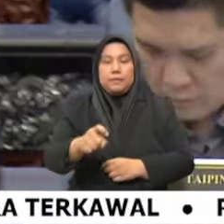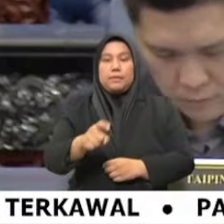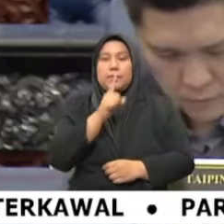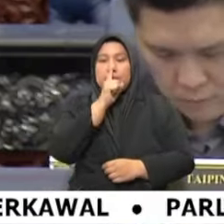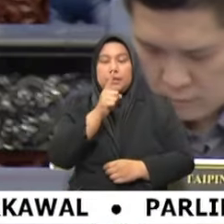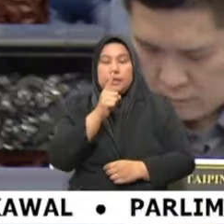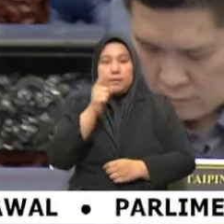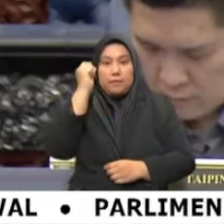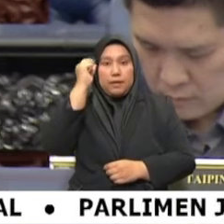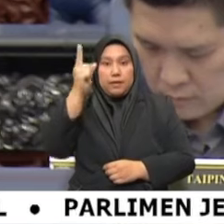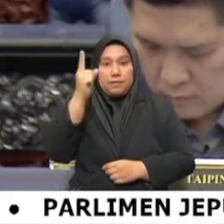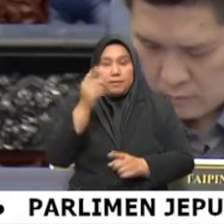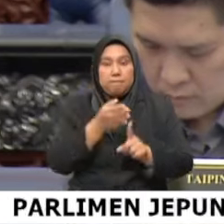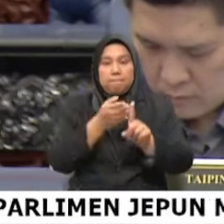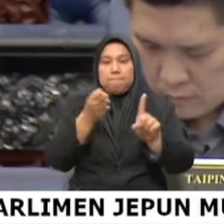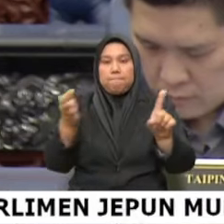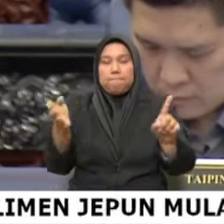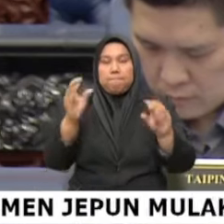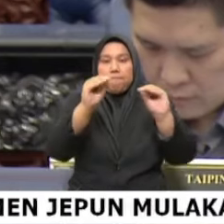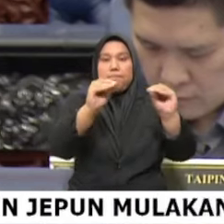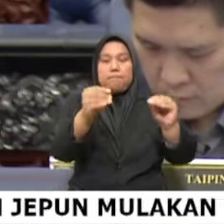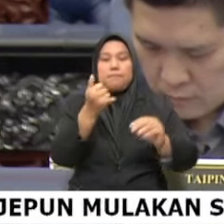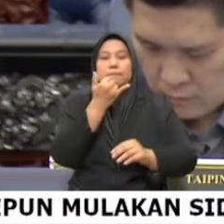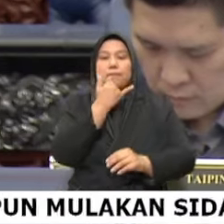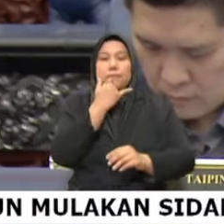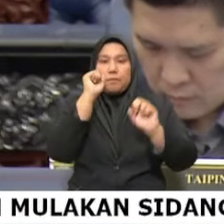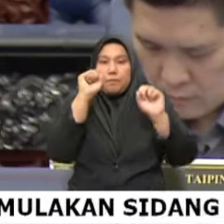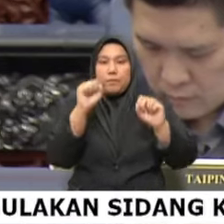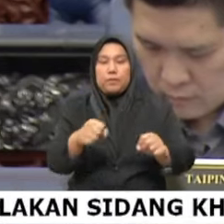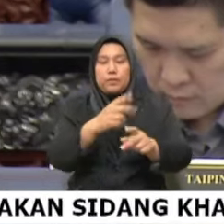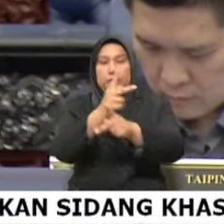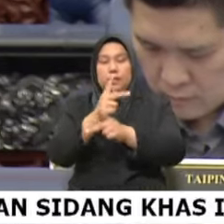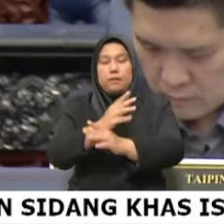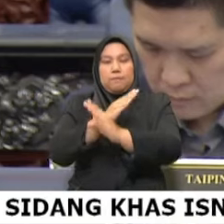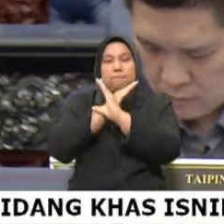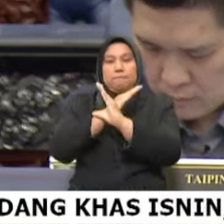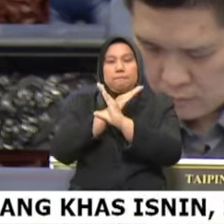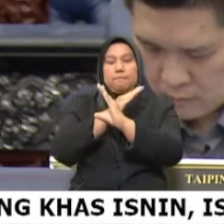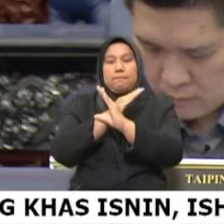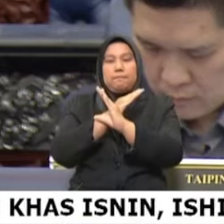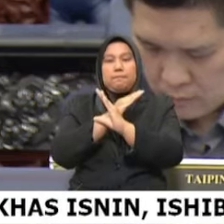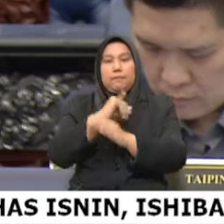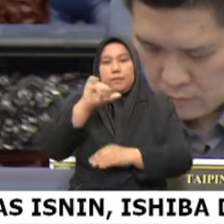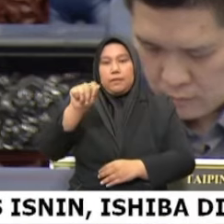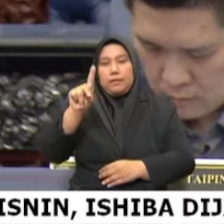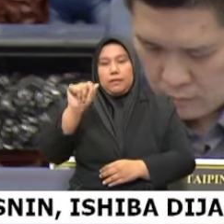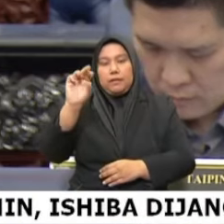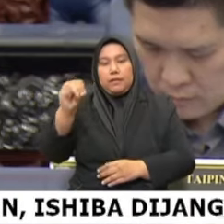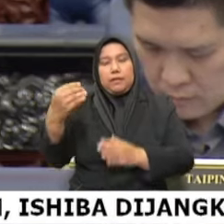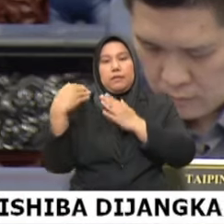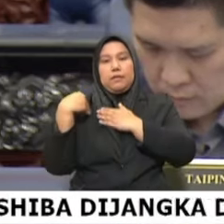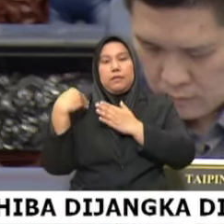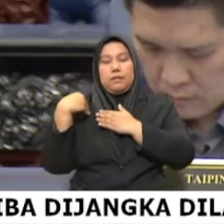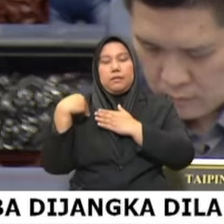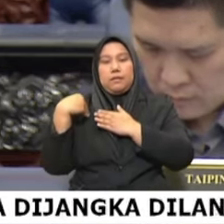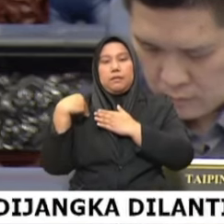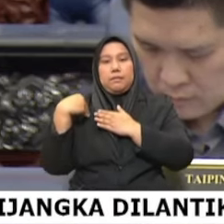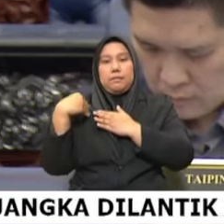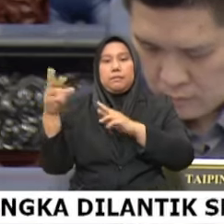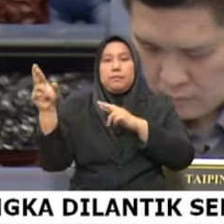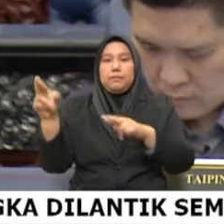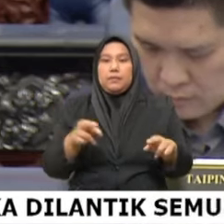fahaman menyimpang atau ajaran salah dapat dibendung secara tuntas. JAKIM juga berperanan dalam merancang